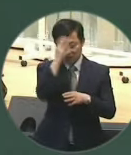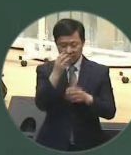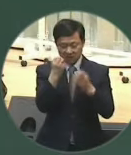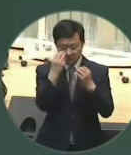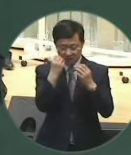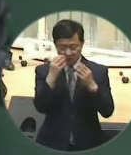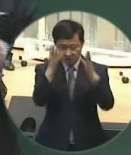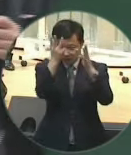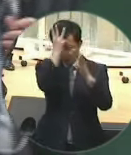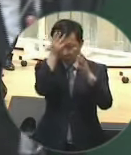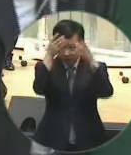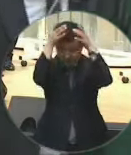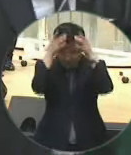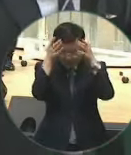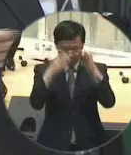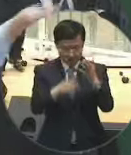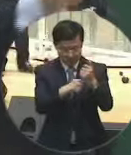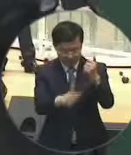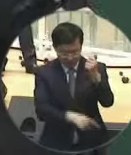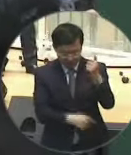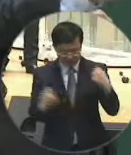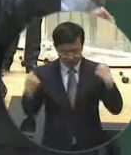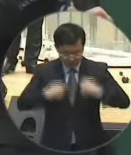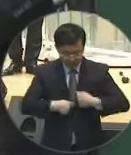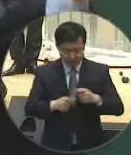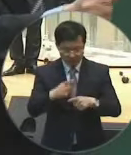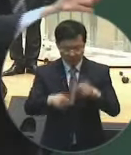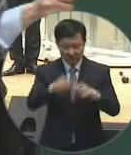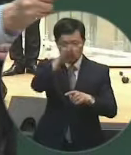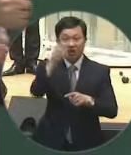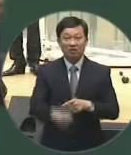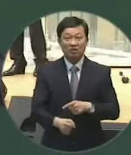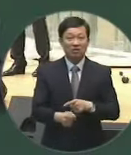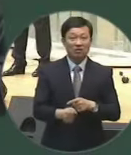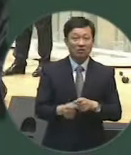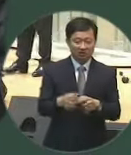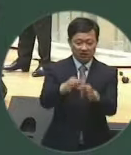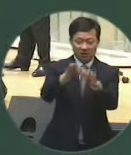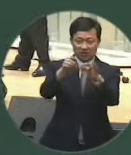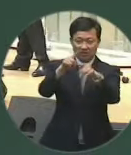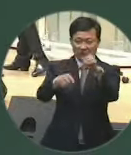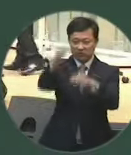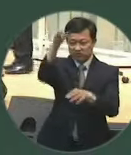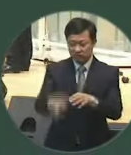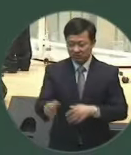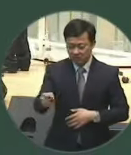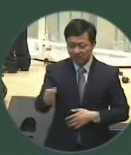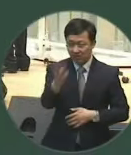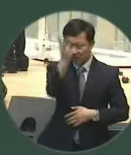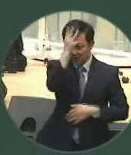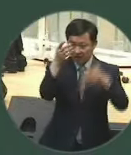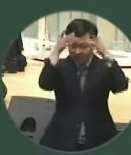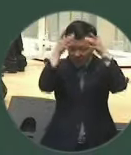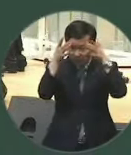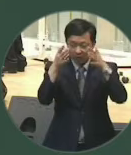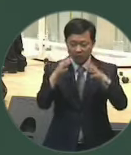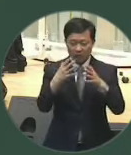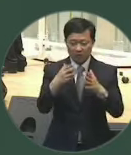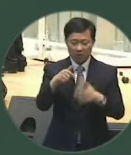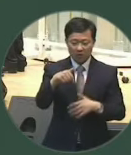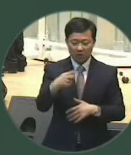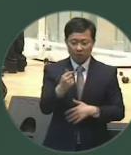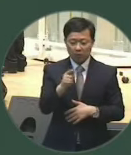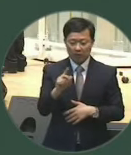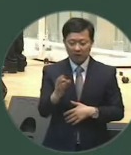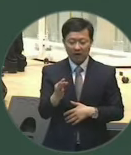꽃갈 모자 쓰고 이게 막 이렇게 들고 돌아다니네. And This early church became into such a terrible